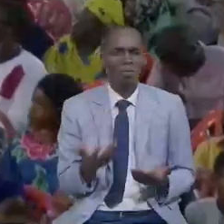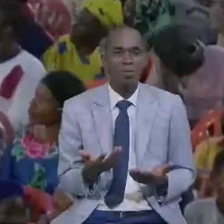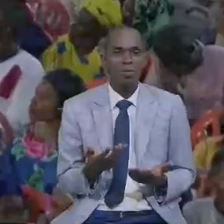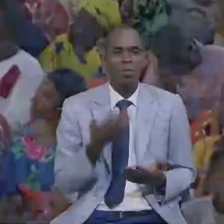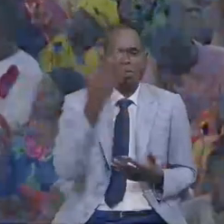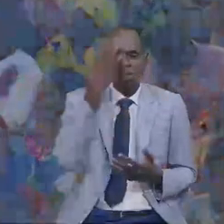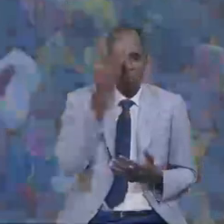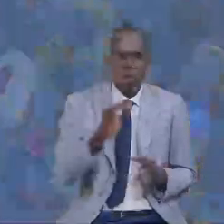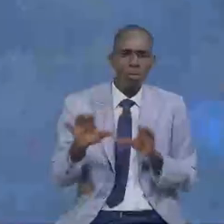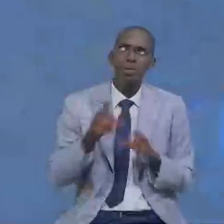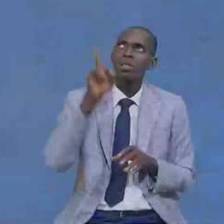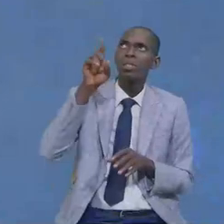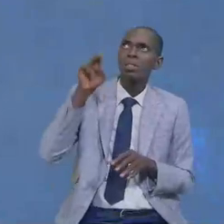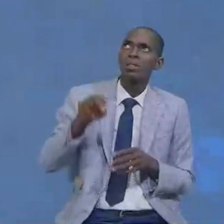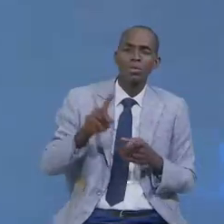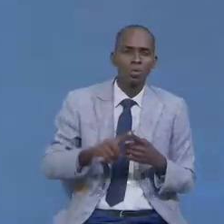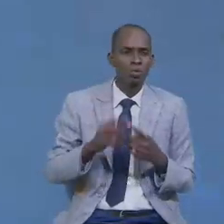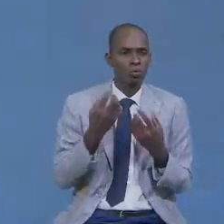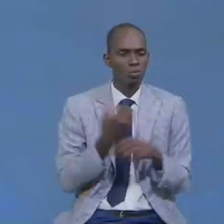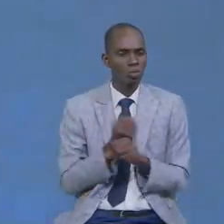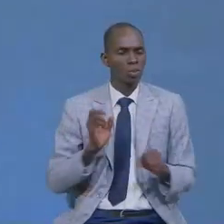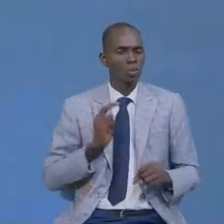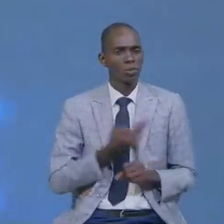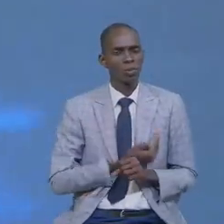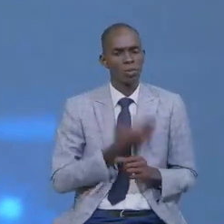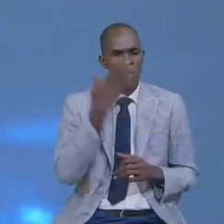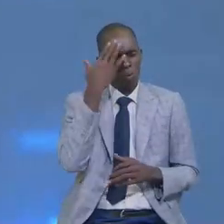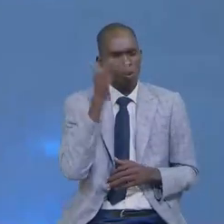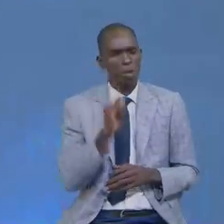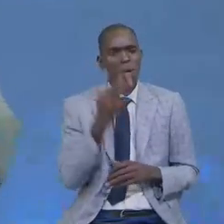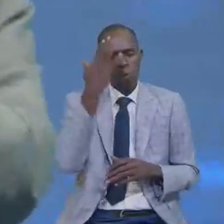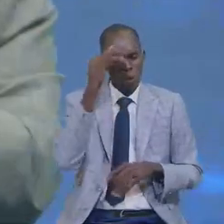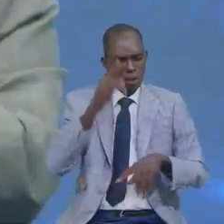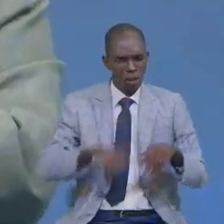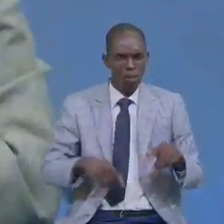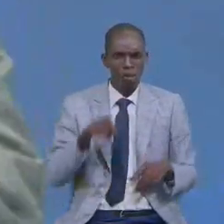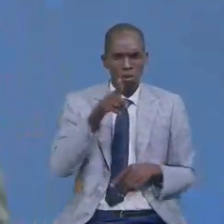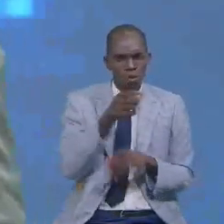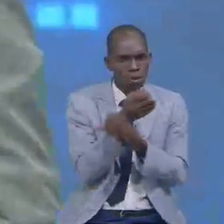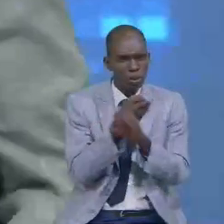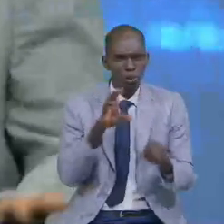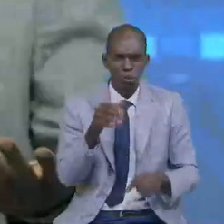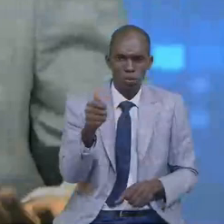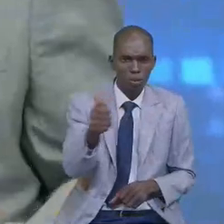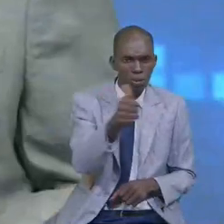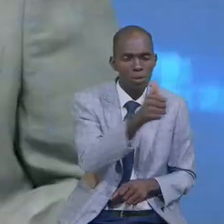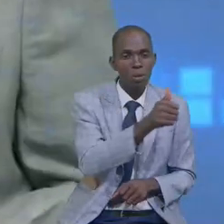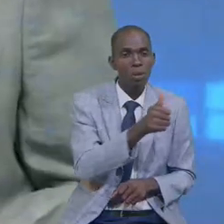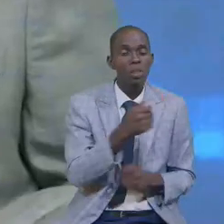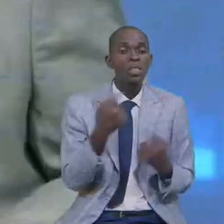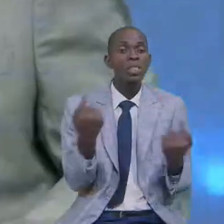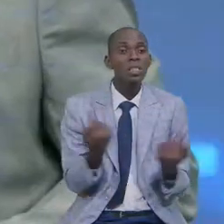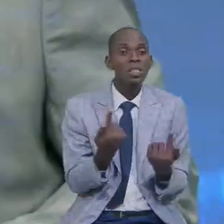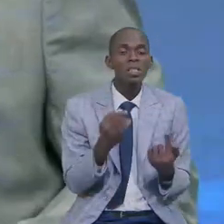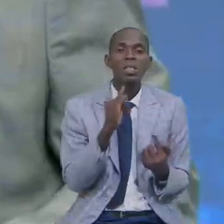Pourquoi doit-il le faire? Pourquoi est-ce que tu ne peux pas te sauver toi-même? Le péché est